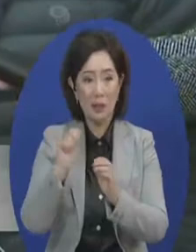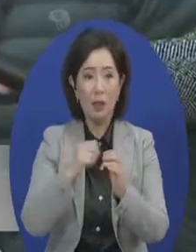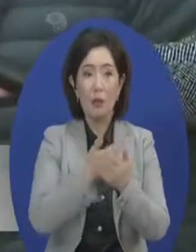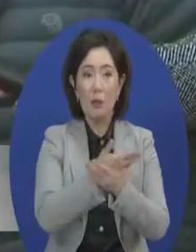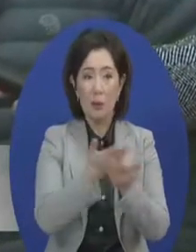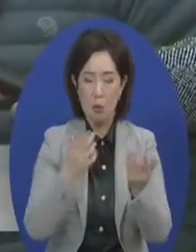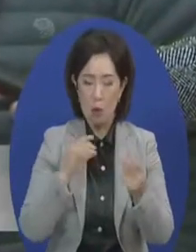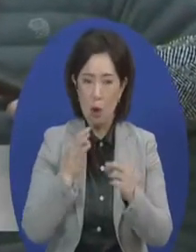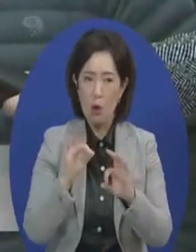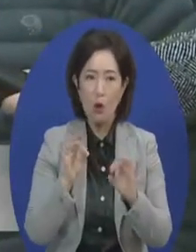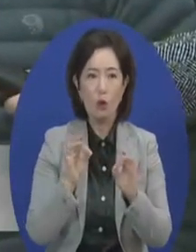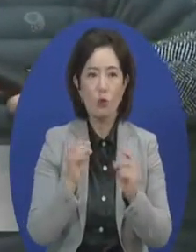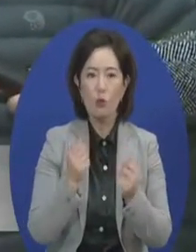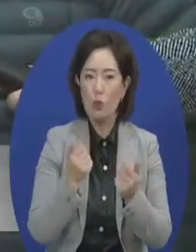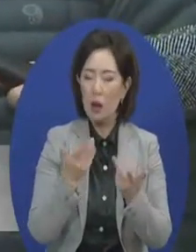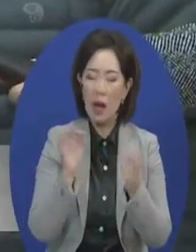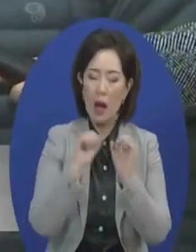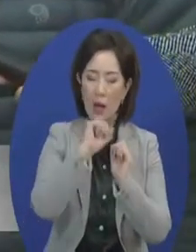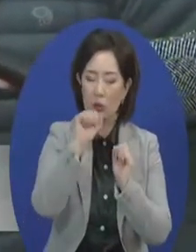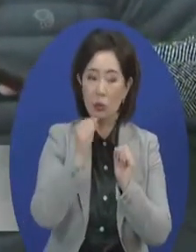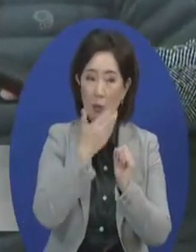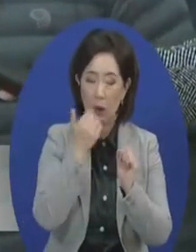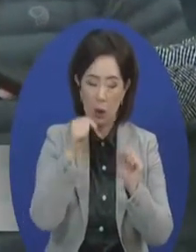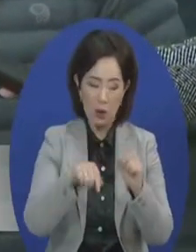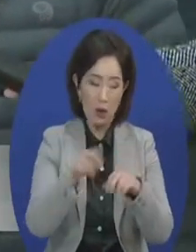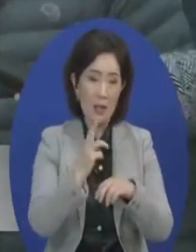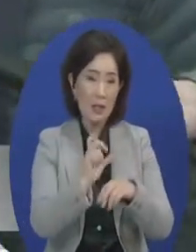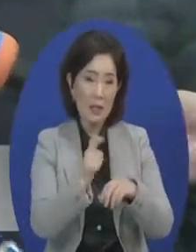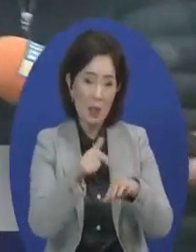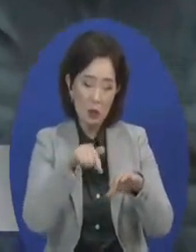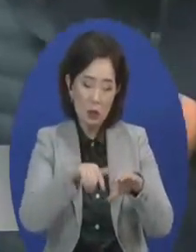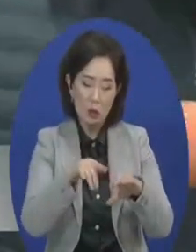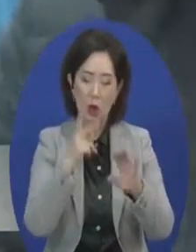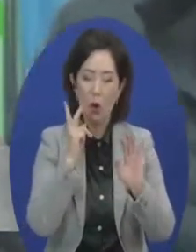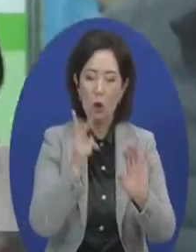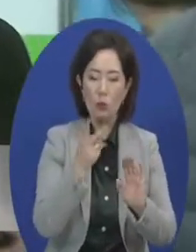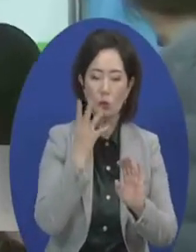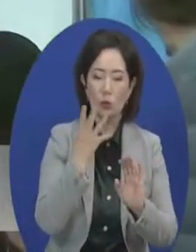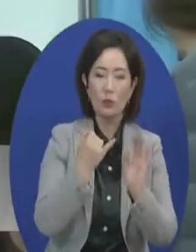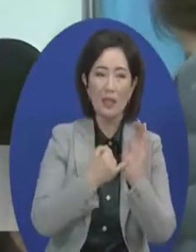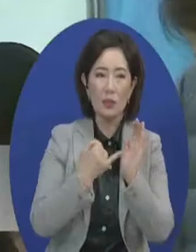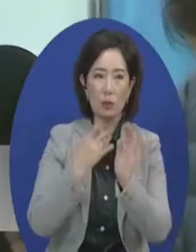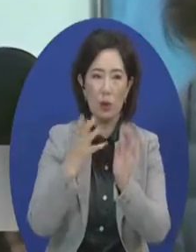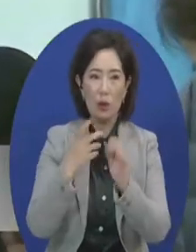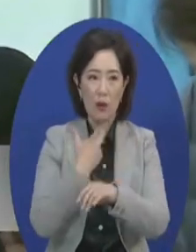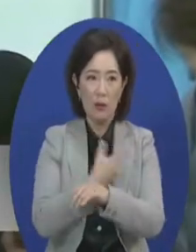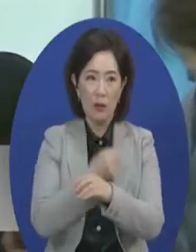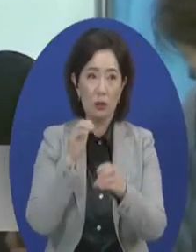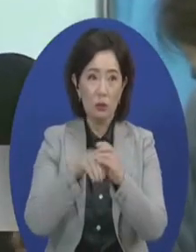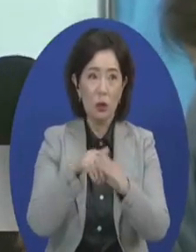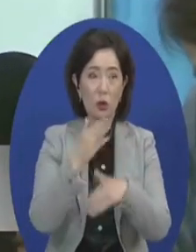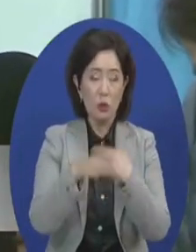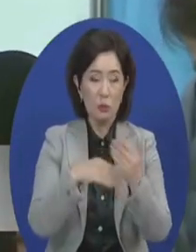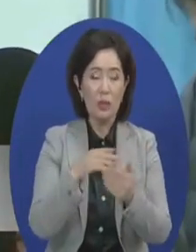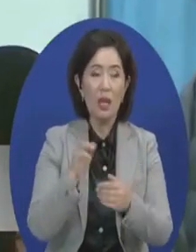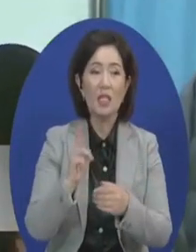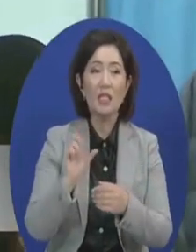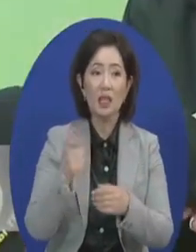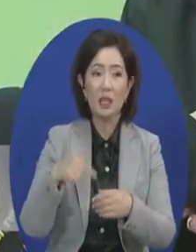байгаа. Одоо бол үлшээр янз бүрийн асуудал байхгүй. Өнөөдөр энэ цаг дээр нийтдээ 2,466 хүн вакцинжуулалт хийхдээ явж байгаа